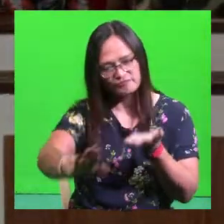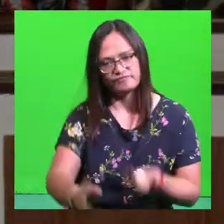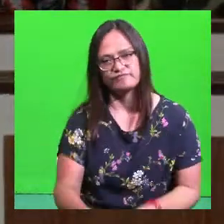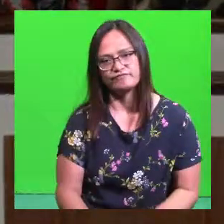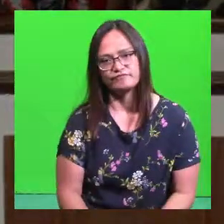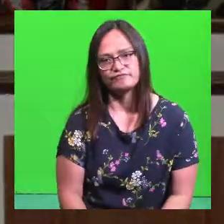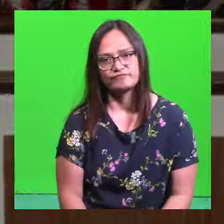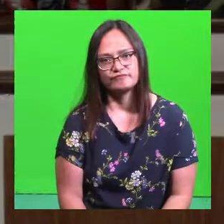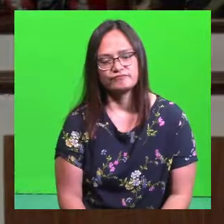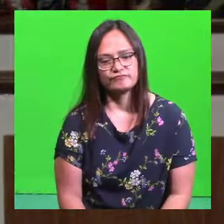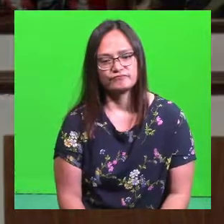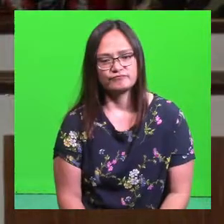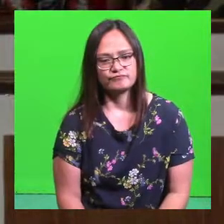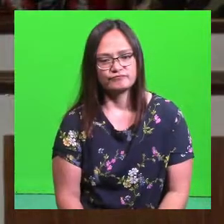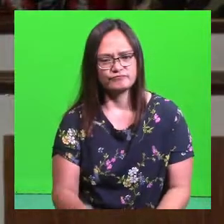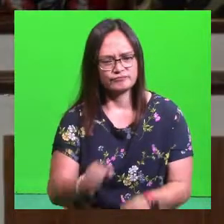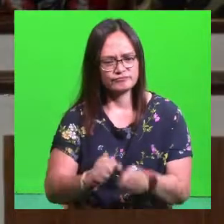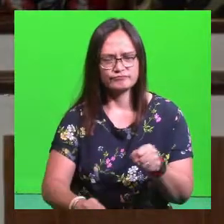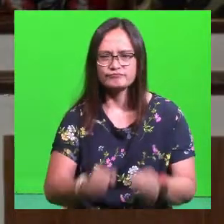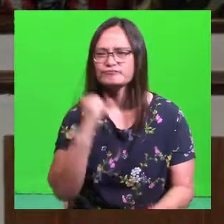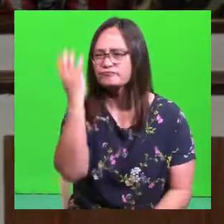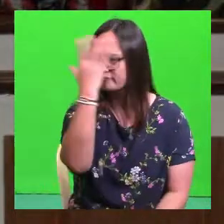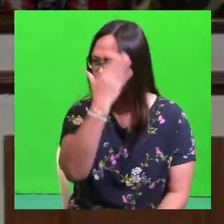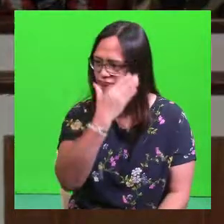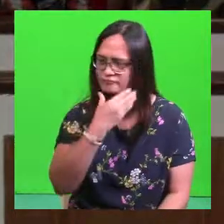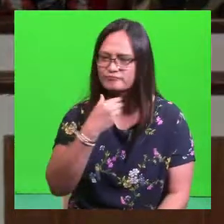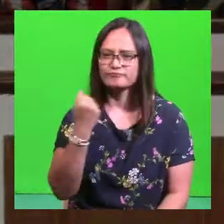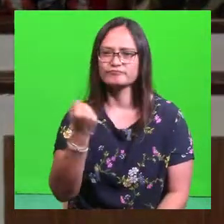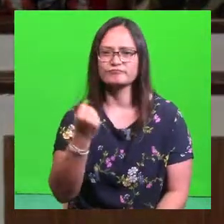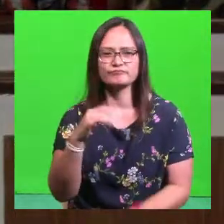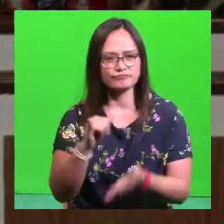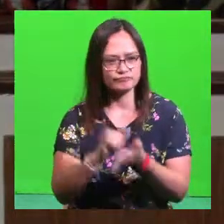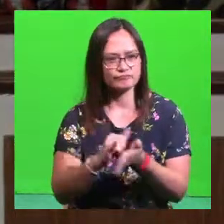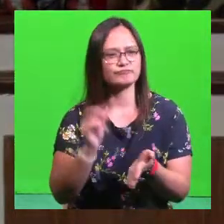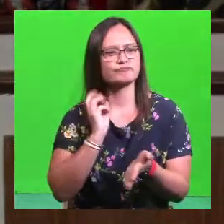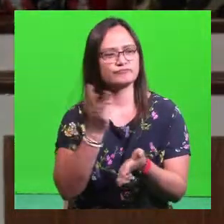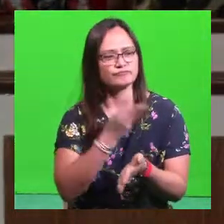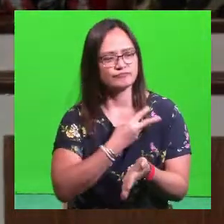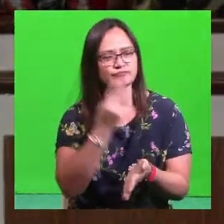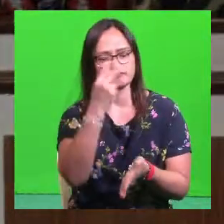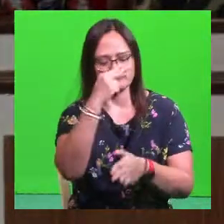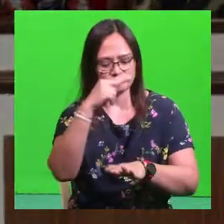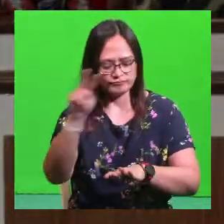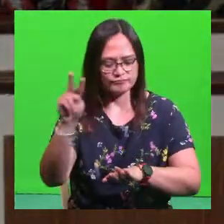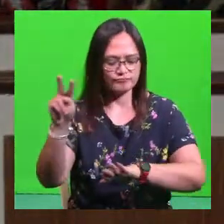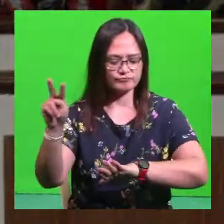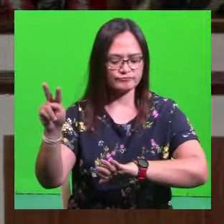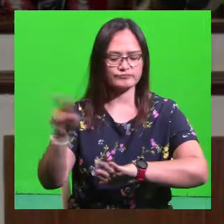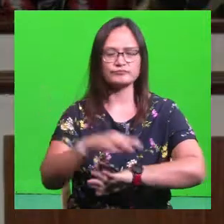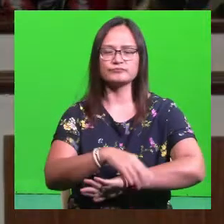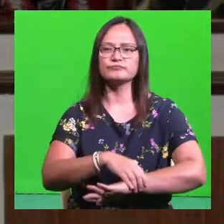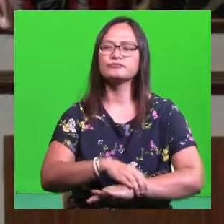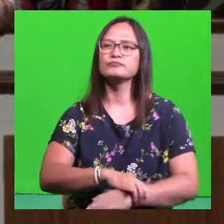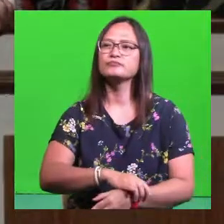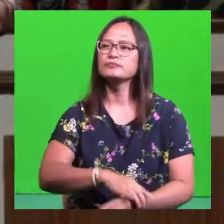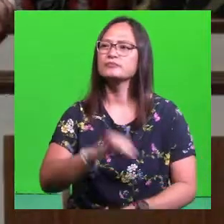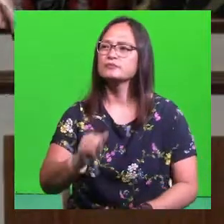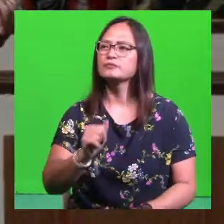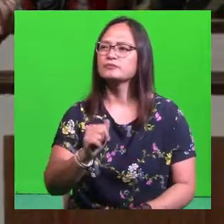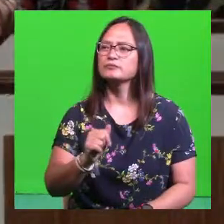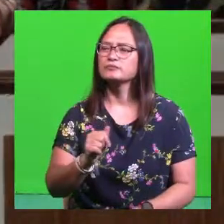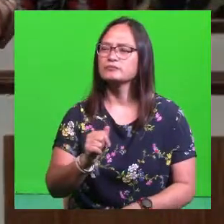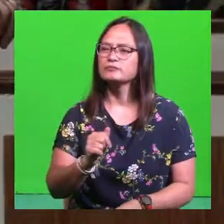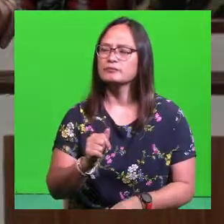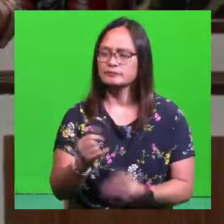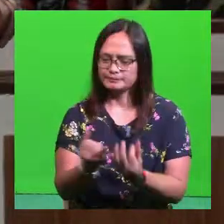napakaganda na ating makita, mga kapatid, ang kahalagahan ng kanyang dugong bumuhos ng